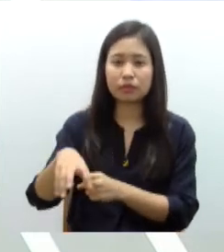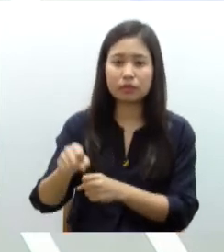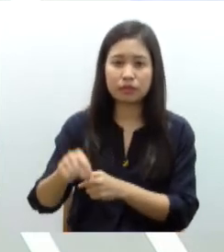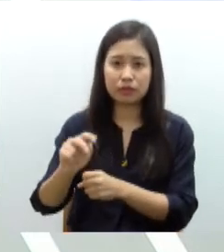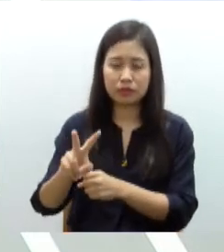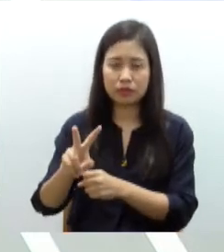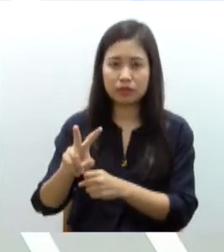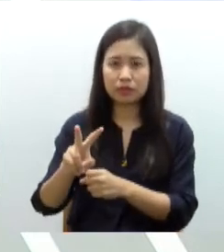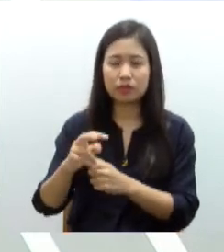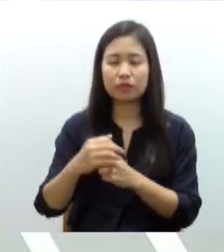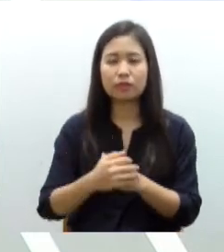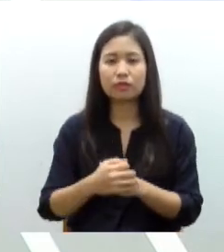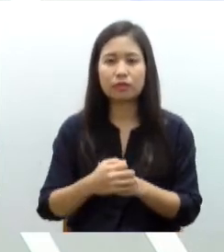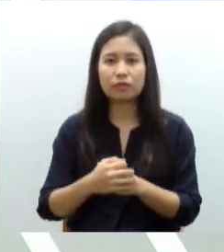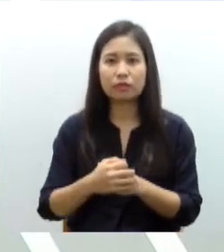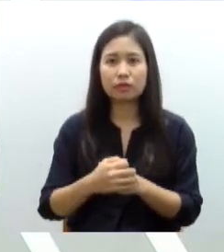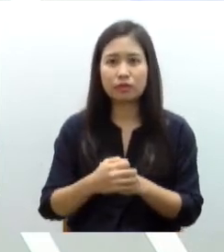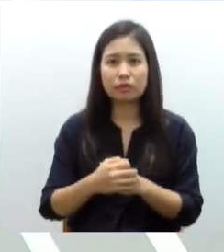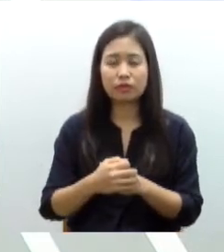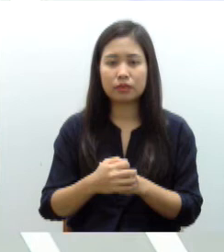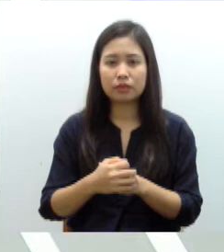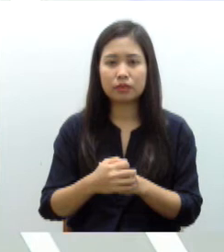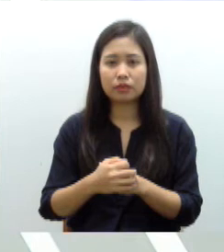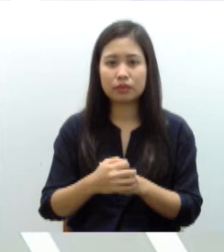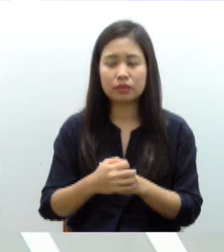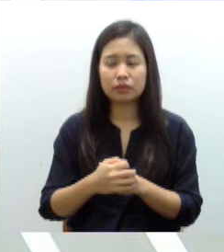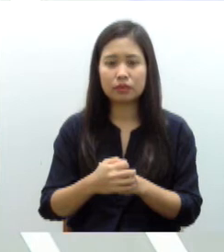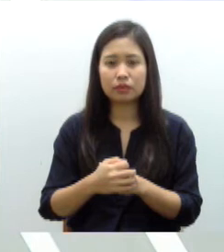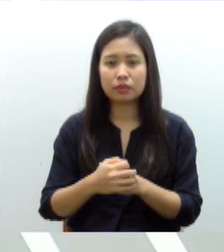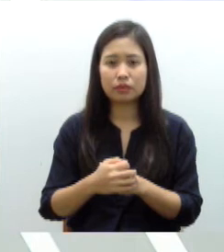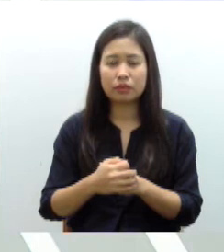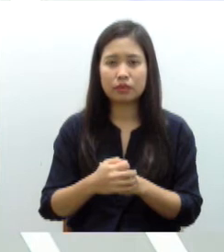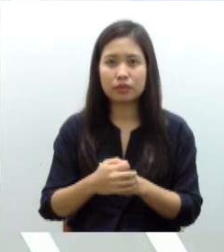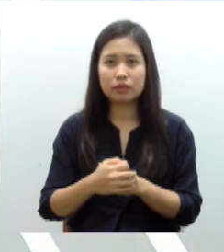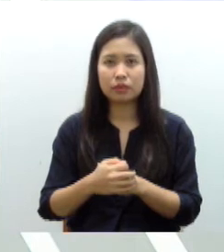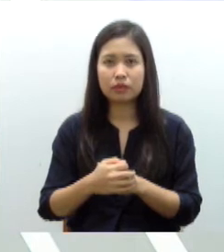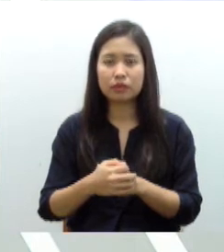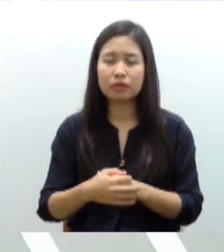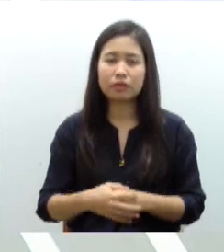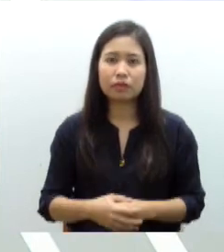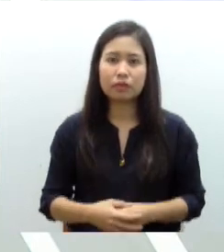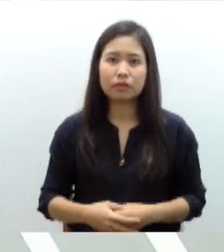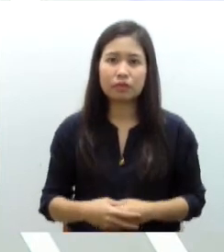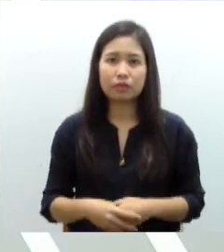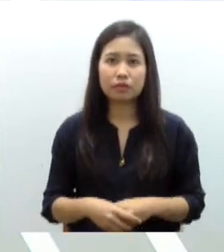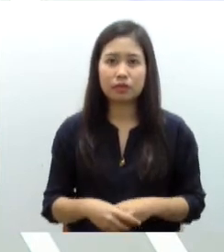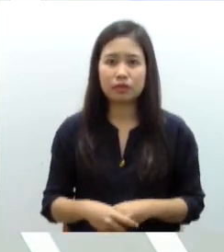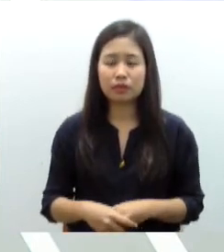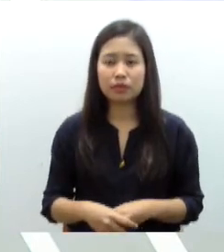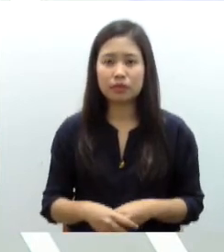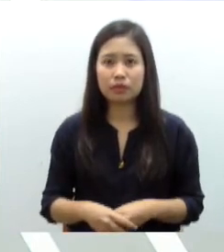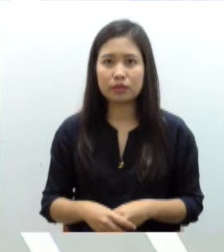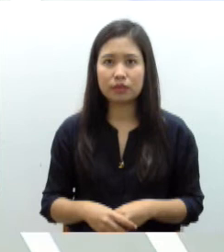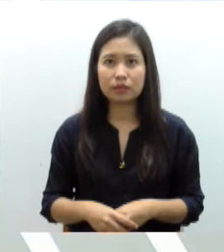ซึ่งจะมุ่งเน้นส่วนกลาง ครับ ใช่ไหมฮะ รวมถึงเขตพื้นที่ด้วย เขตพื้นที่ด้วย อ๋อเขตพื้นที่ด้วย